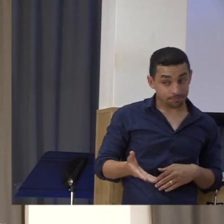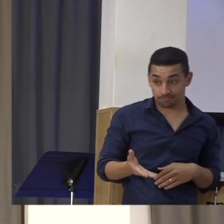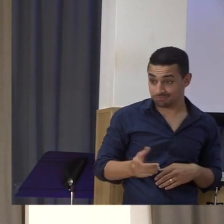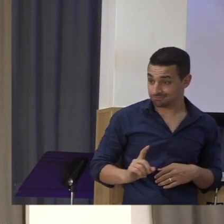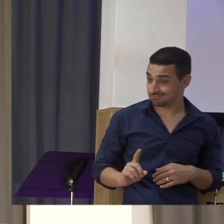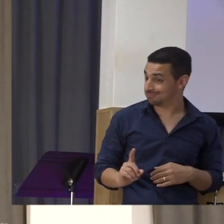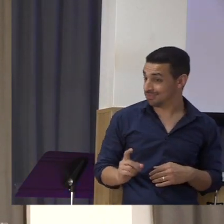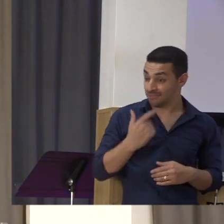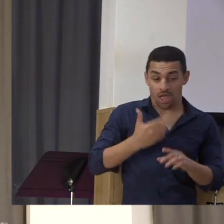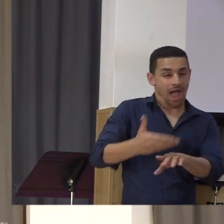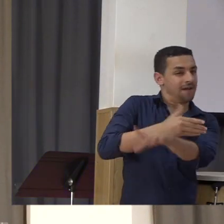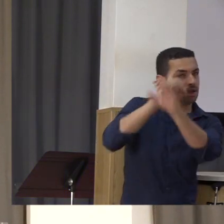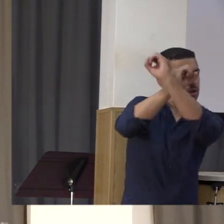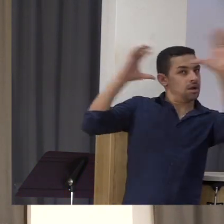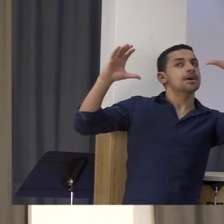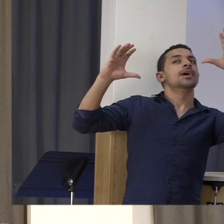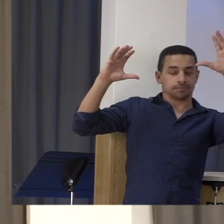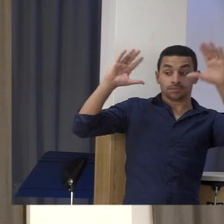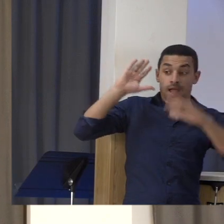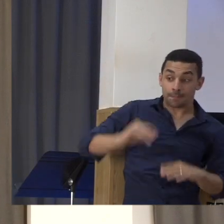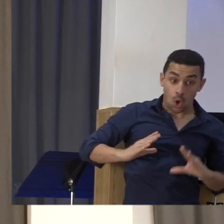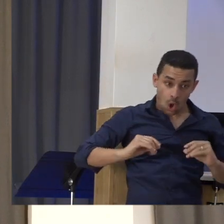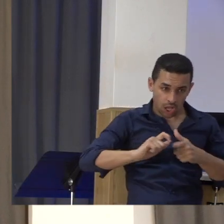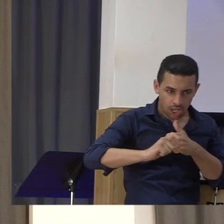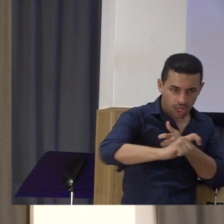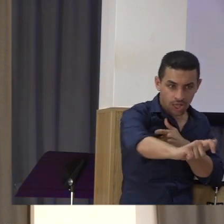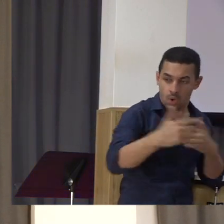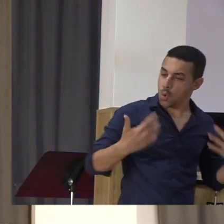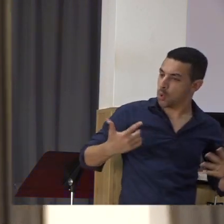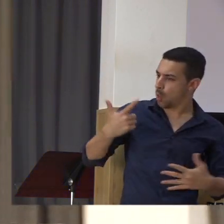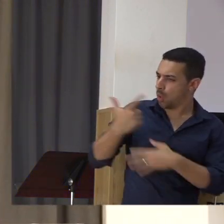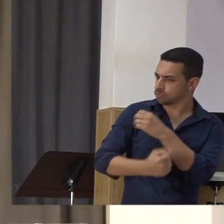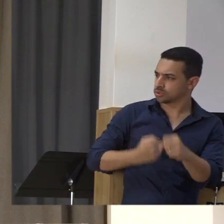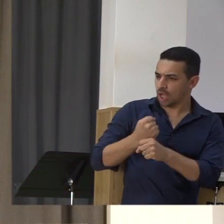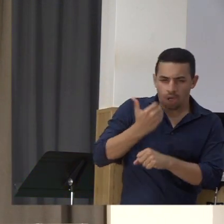Entre la vision et la réalisation, 22 années de galère.